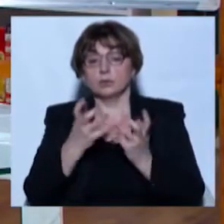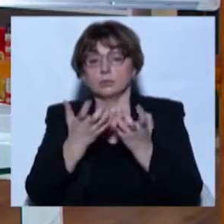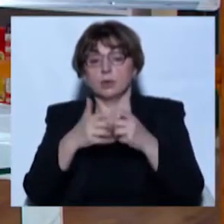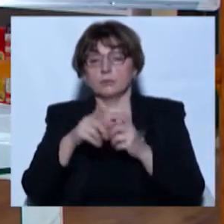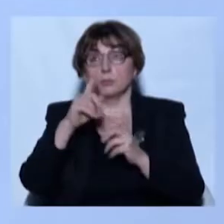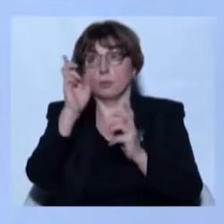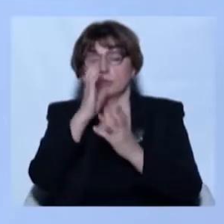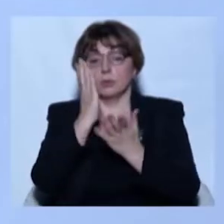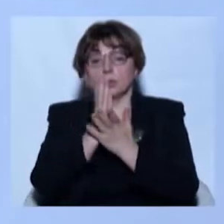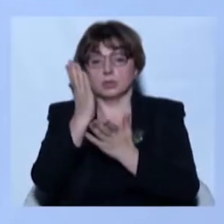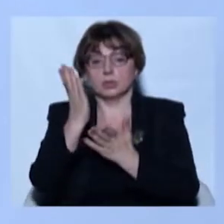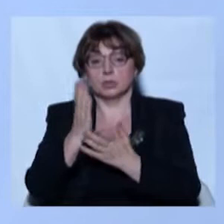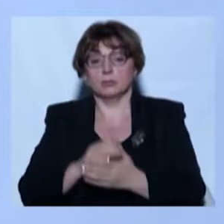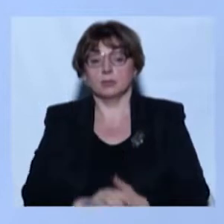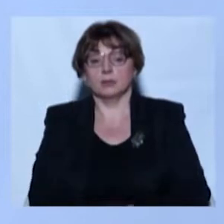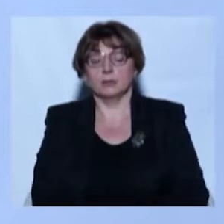ბუნებრივი მოვლენა.